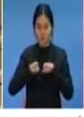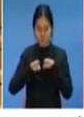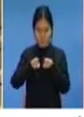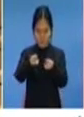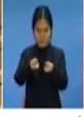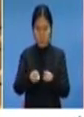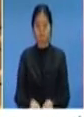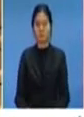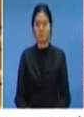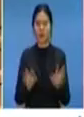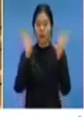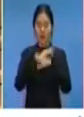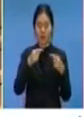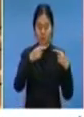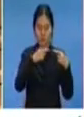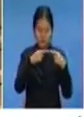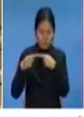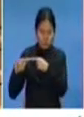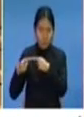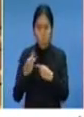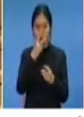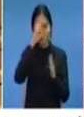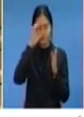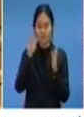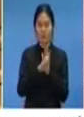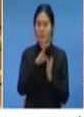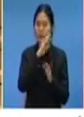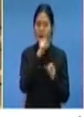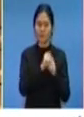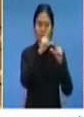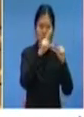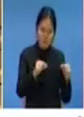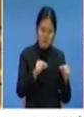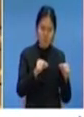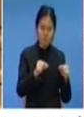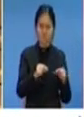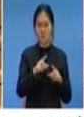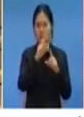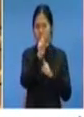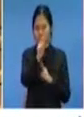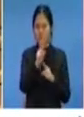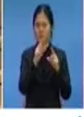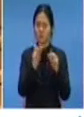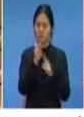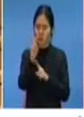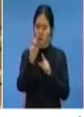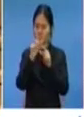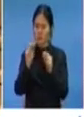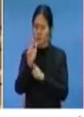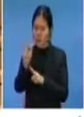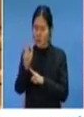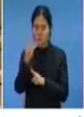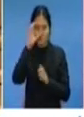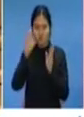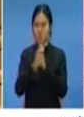ล้วจะออกมาเห็นภาพไม่งั้นถ้าท่านทำทีละเรื่องหนึ่งเรื่องสองเรื่องสามมันมองภาพไม่เห็นแล้วส